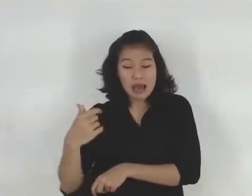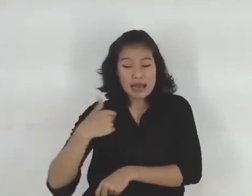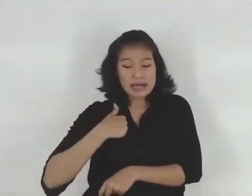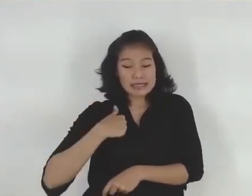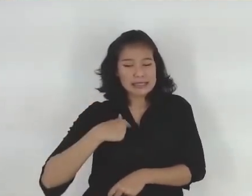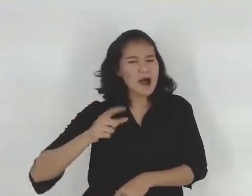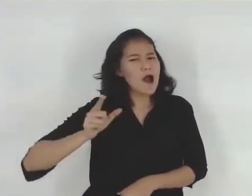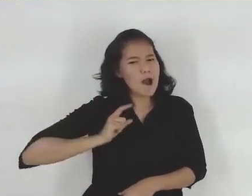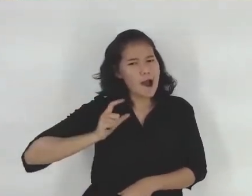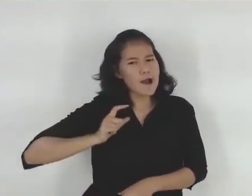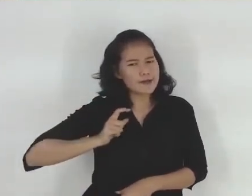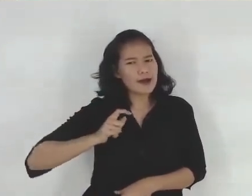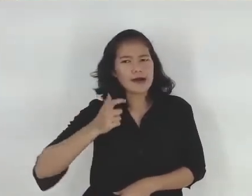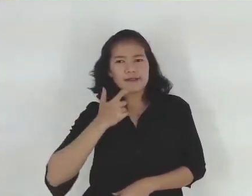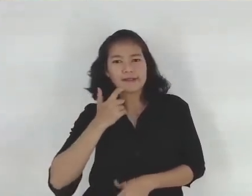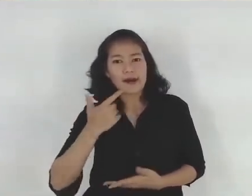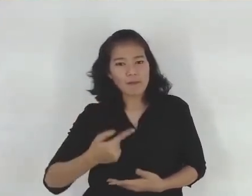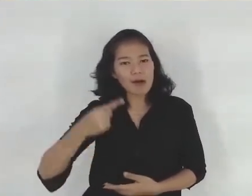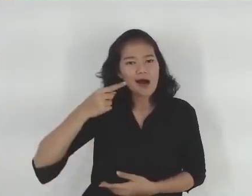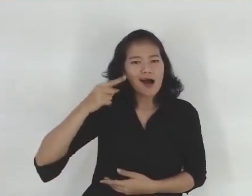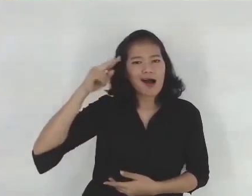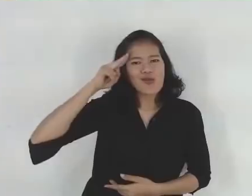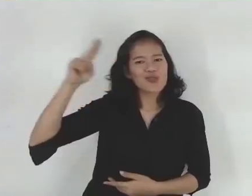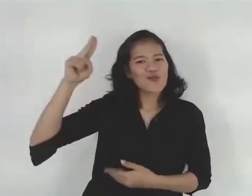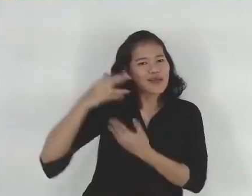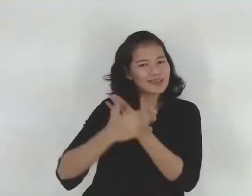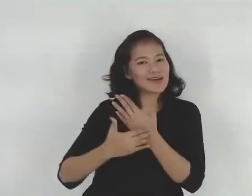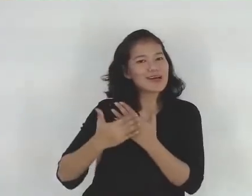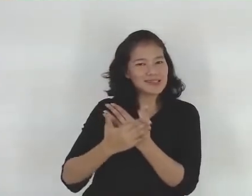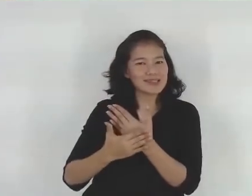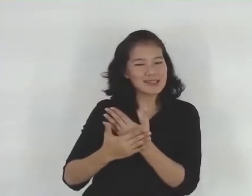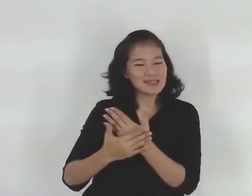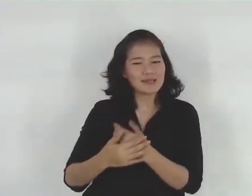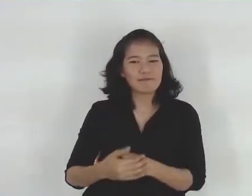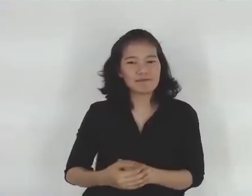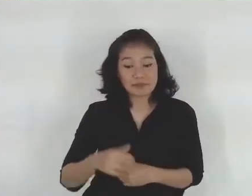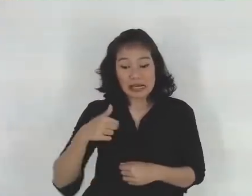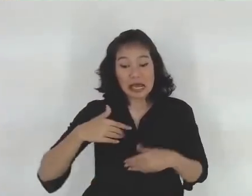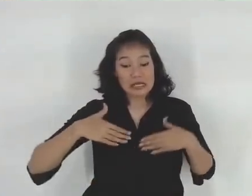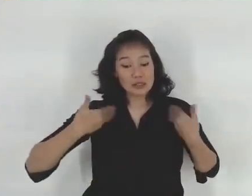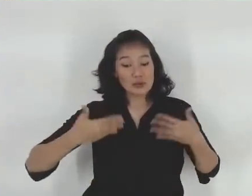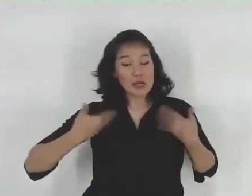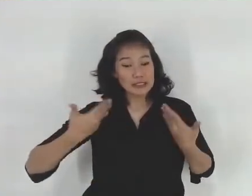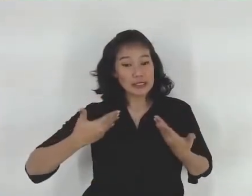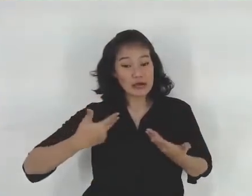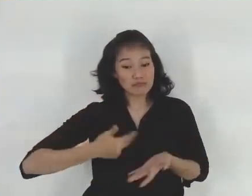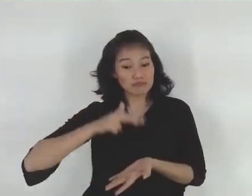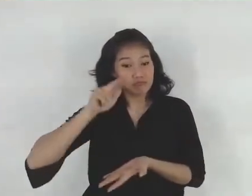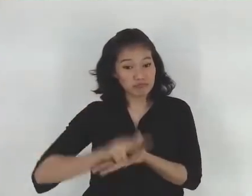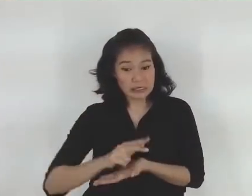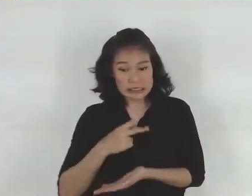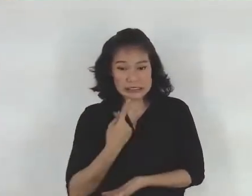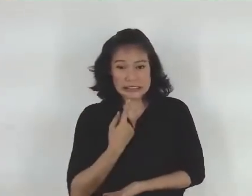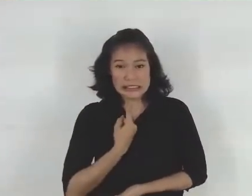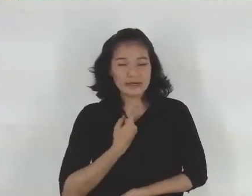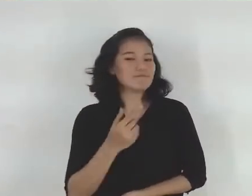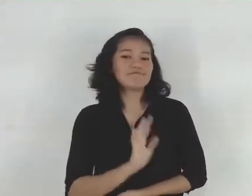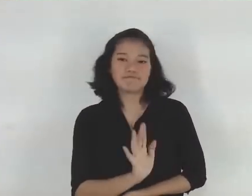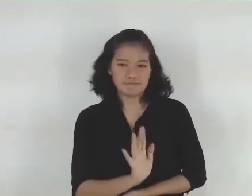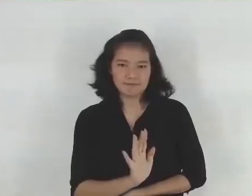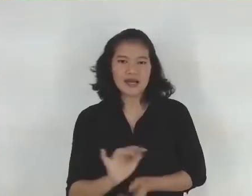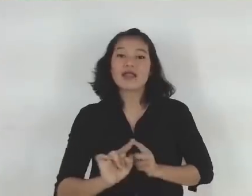dalam hal kemurahan Tuhan shallom Hai sukacita ini ditentukan bukan oleh kita